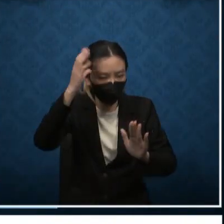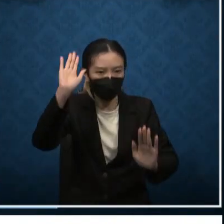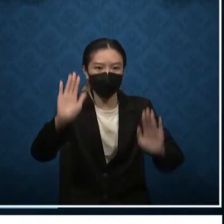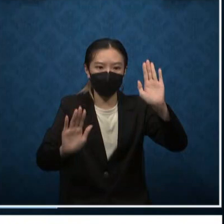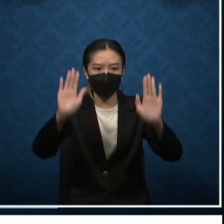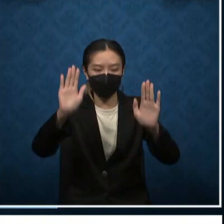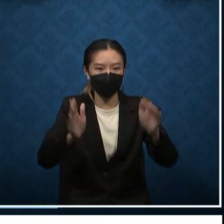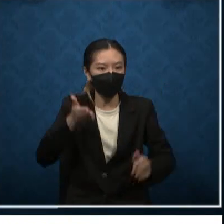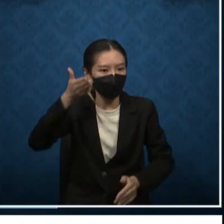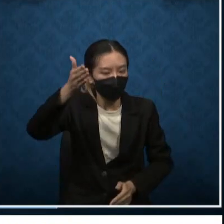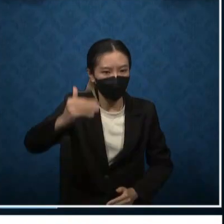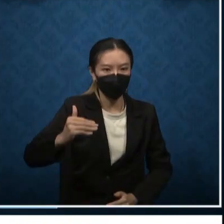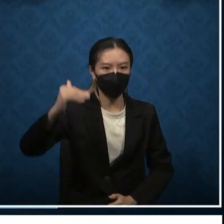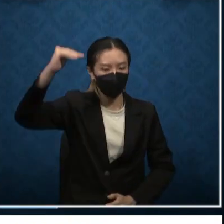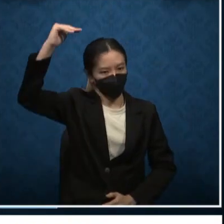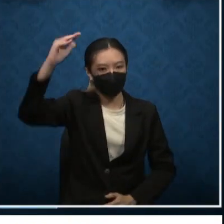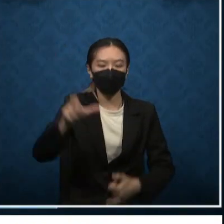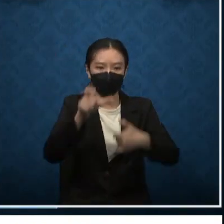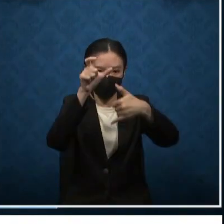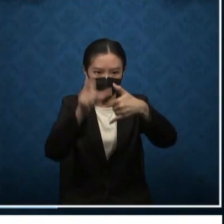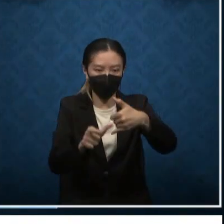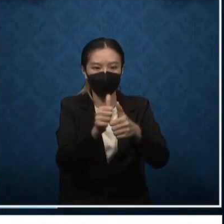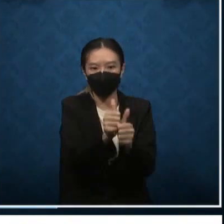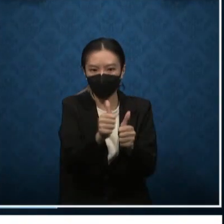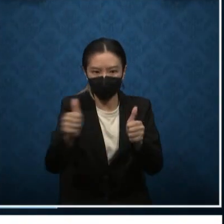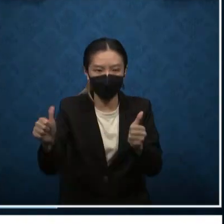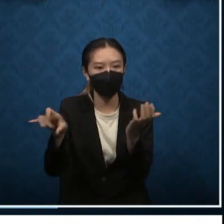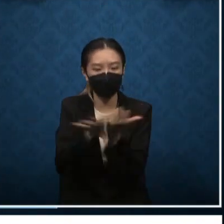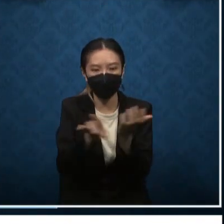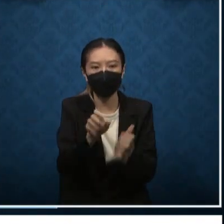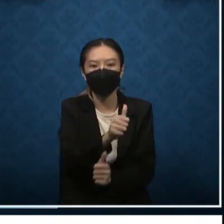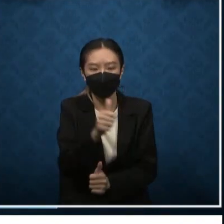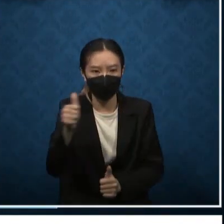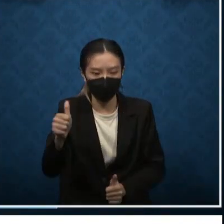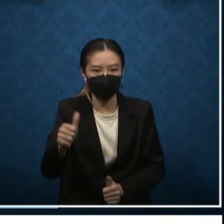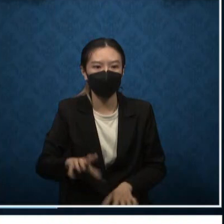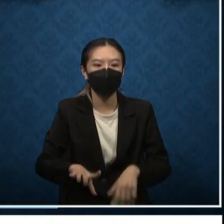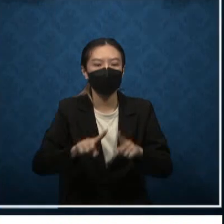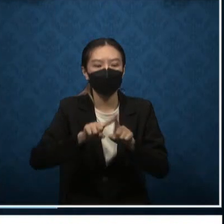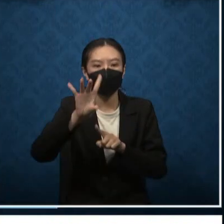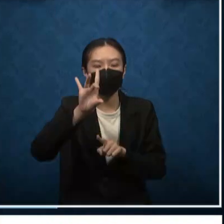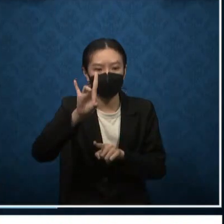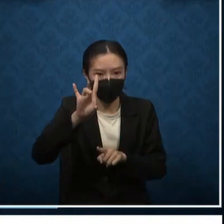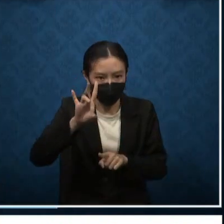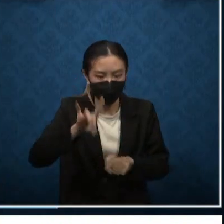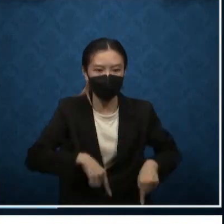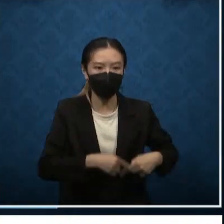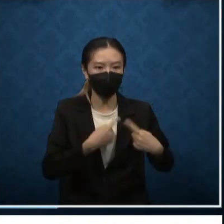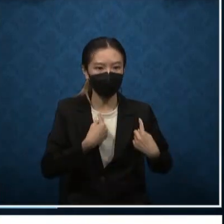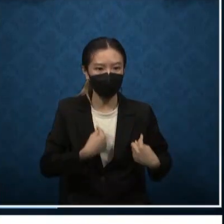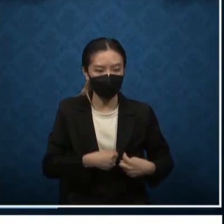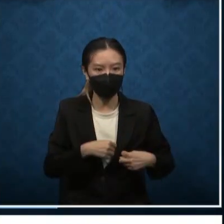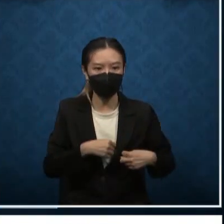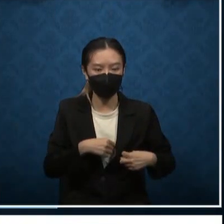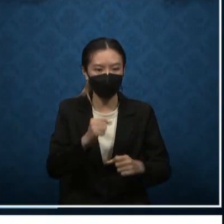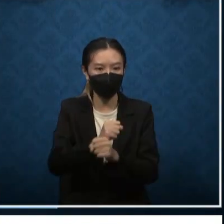วปชนเติบโตเป็นผลมวิที่มีคุภาพสำหับปการปัญหาขอที่ 8เรื่องหวงกำลงใจในการปฏ